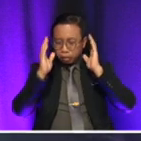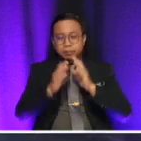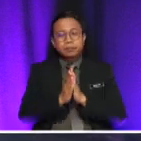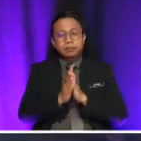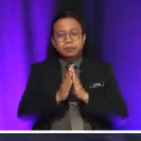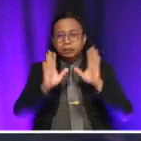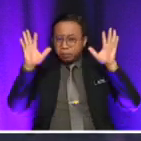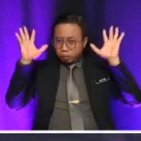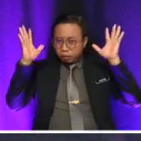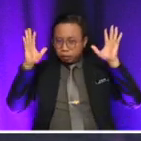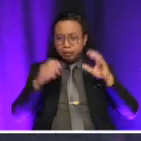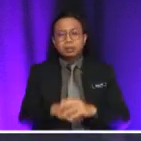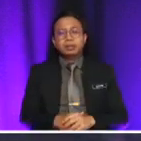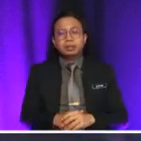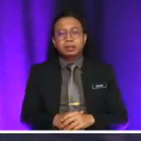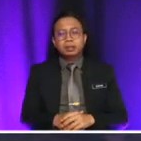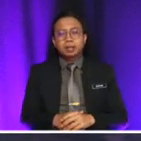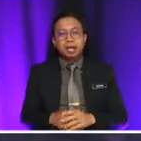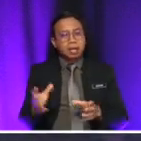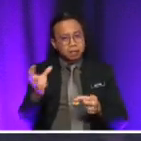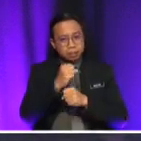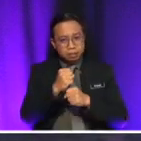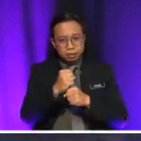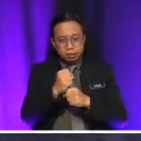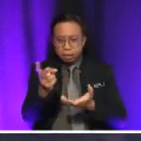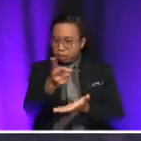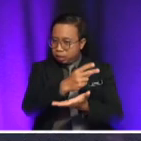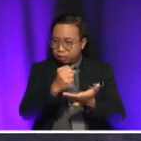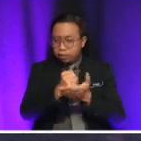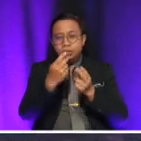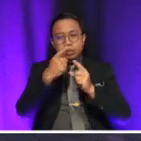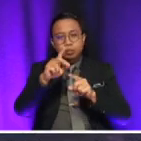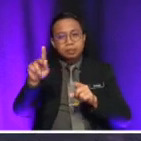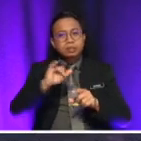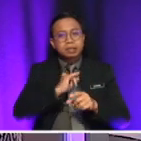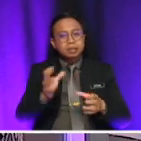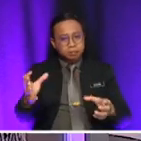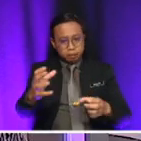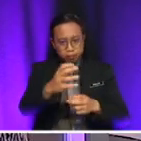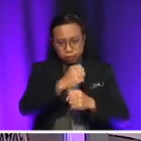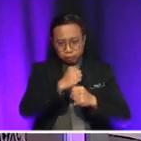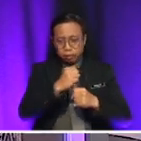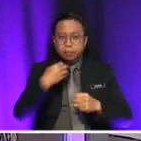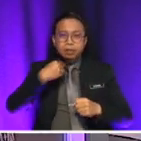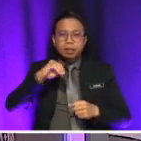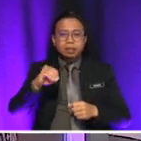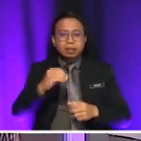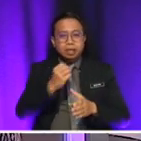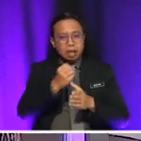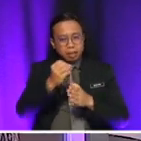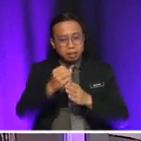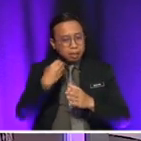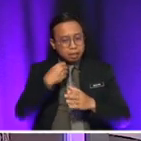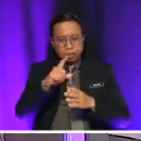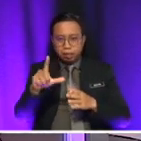dari hasil jawaban mereka bolehlah saya simpulkan bahwa mereka adalah antara murid